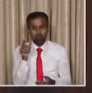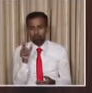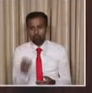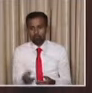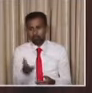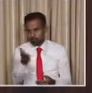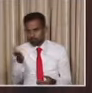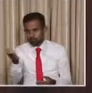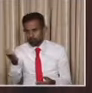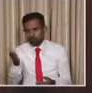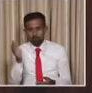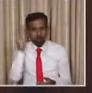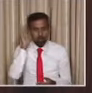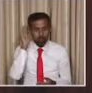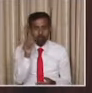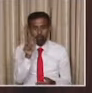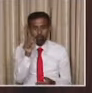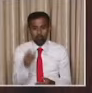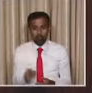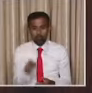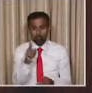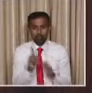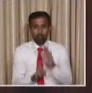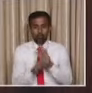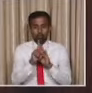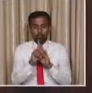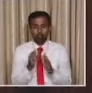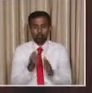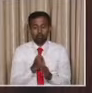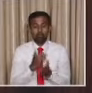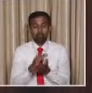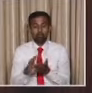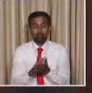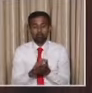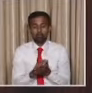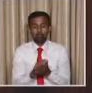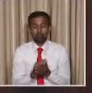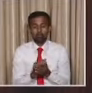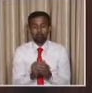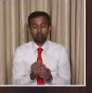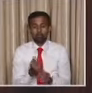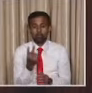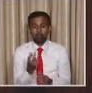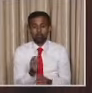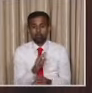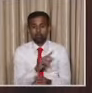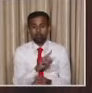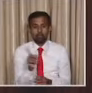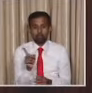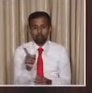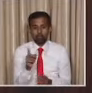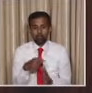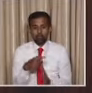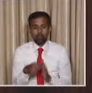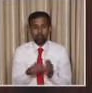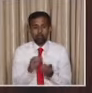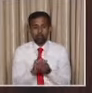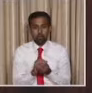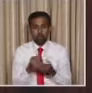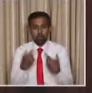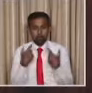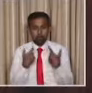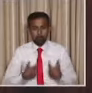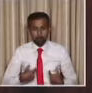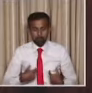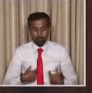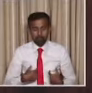දන්නේ මට අහන්න කැමති එතුමාට උතුරට අපි මොකද නොකළේ කියලා. දා 2010 මේ රට බේරගත්තු මහින්ද